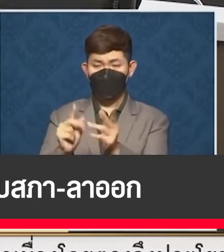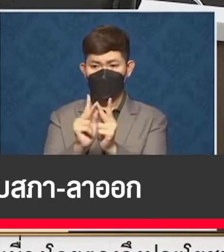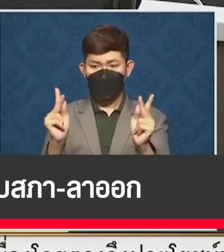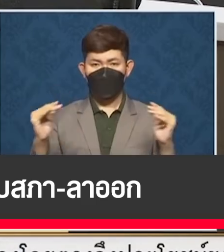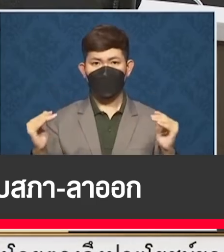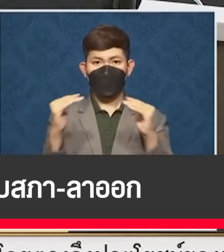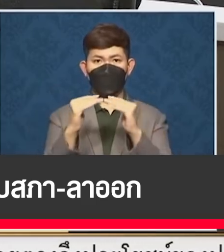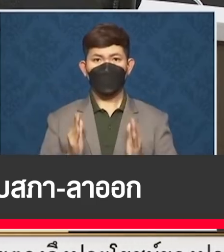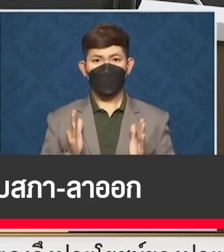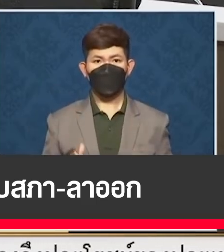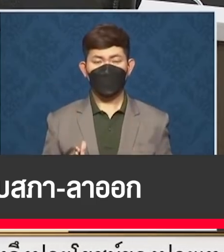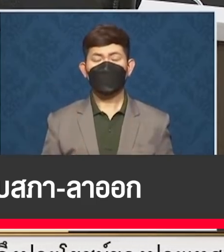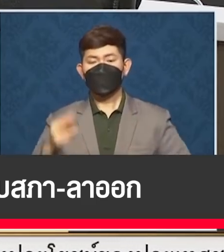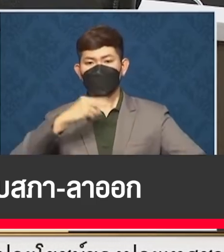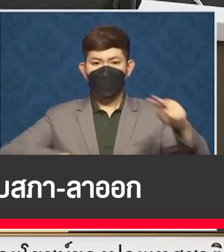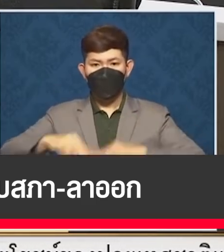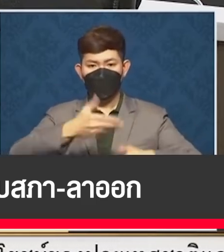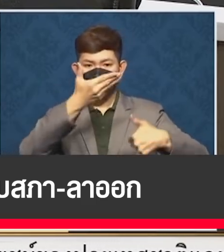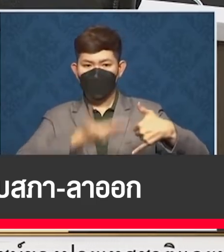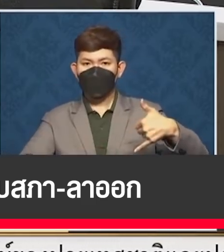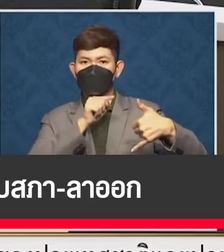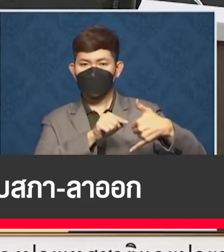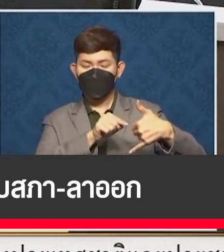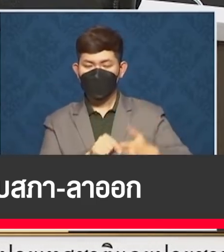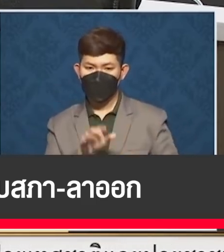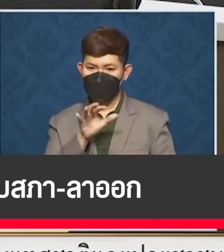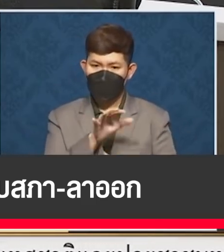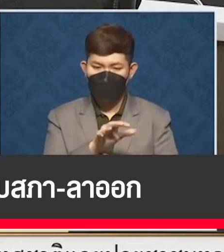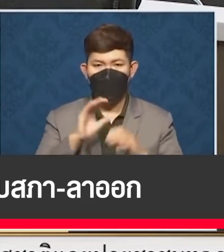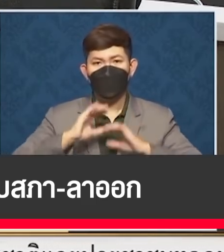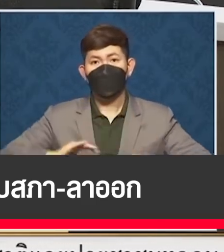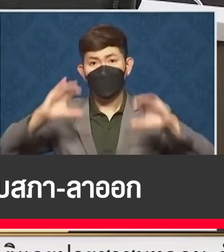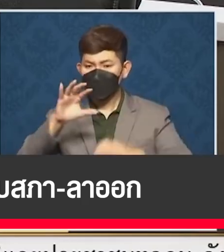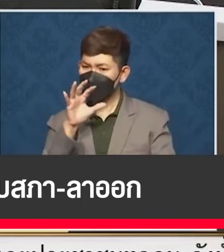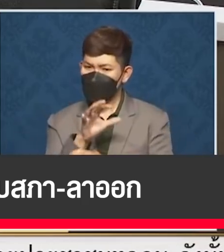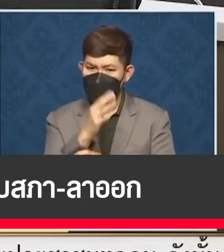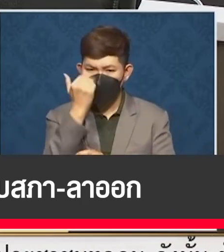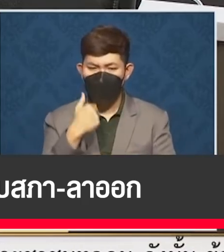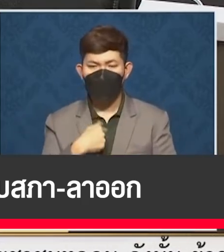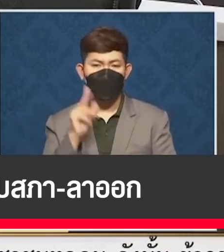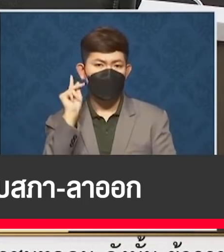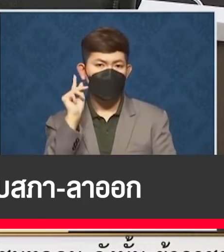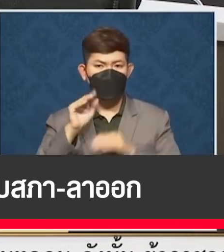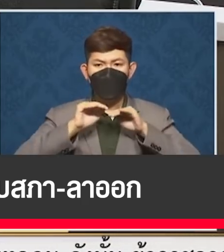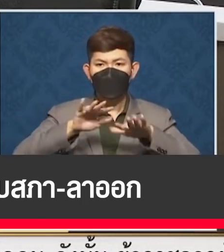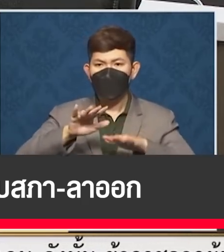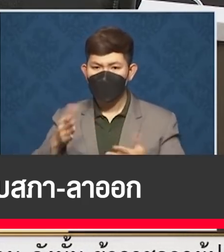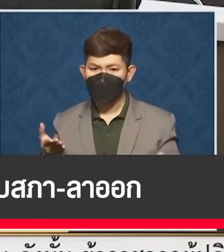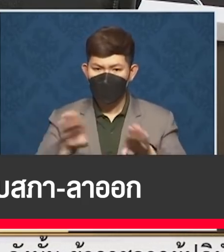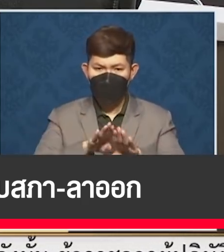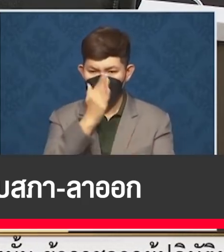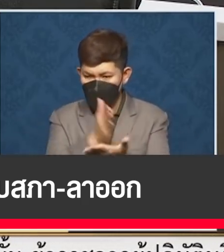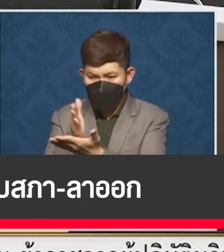านตำรวจแห่งชาติถึงกรณีที่มีการคุกคามประชาชนรวมถึงสื่อมวลชนทั้งที่เมื่อกลางปี2564ทาง6